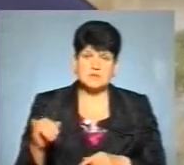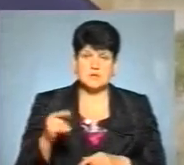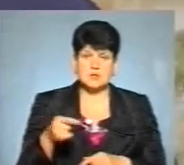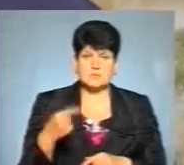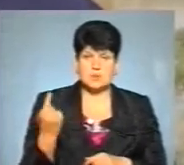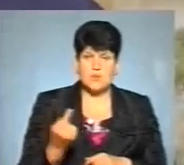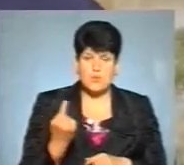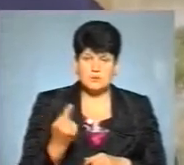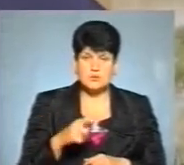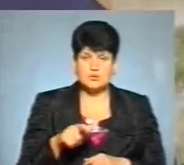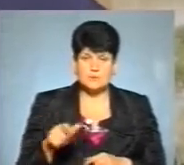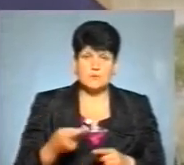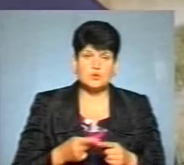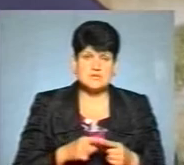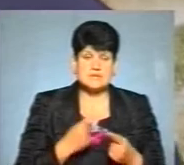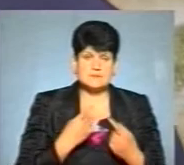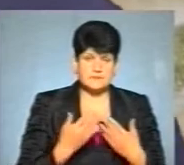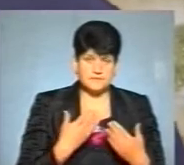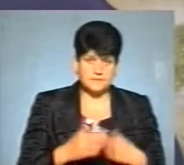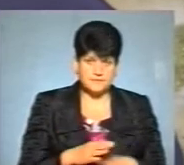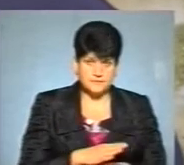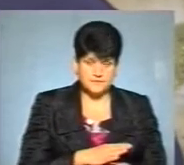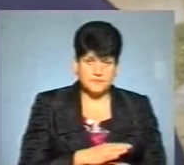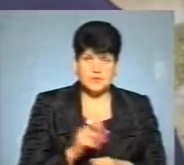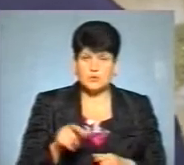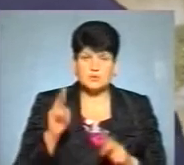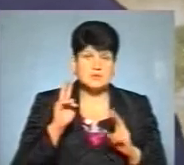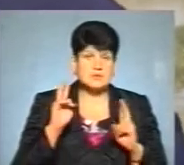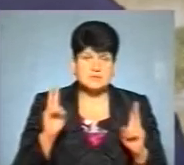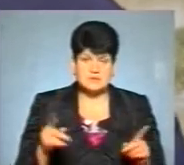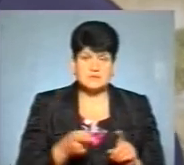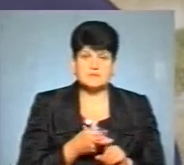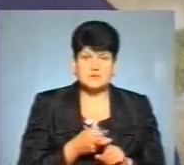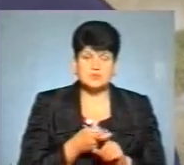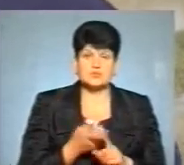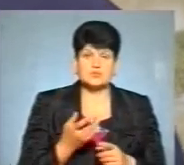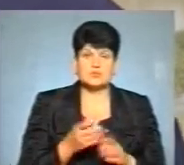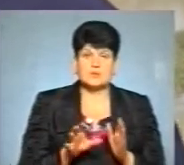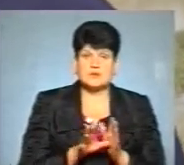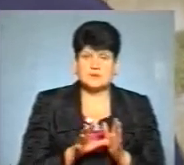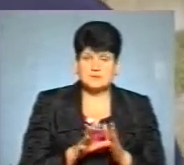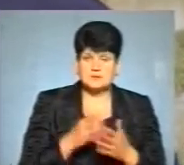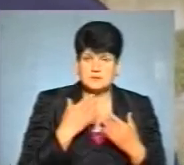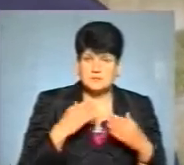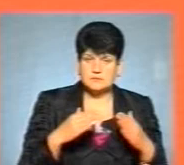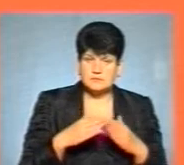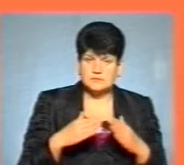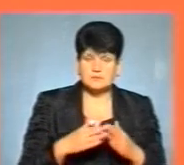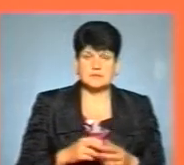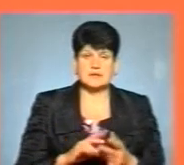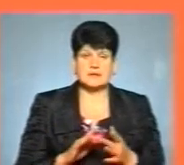область. З людьми про це поспілкувалися, тому що люди не знали про це в зв'язку з відсутністю там і світла в домівках, і відсутністю